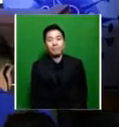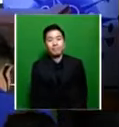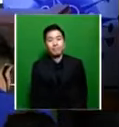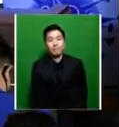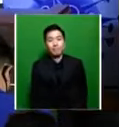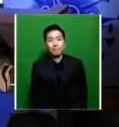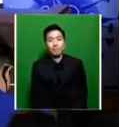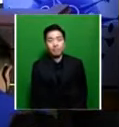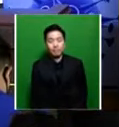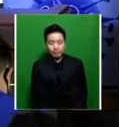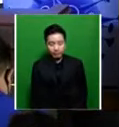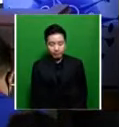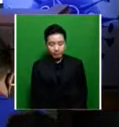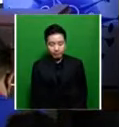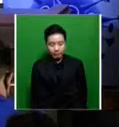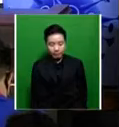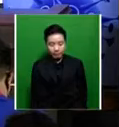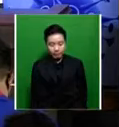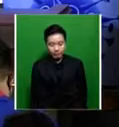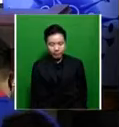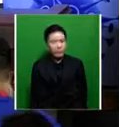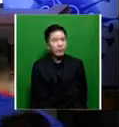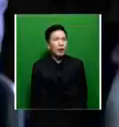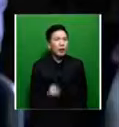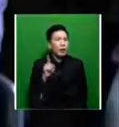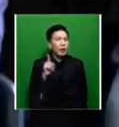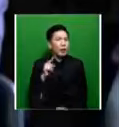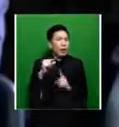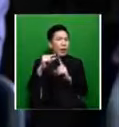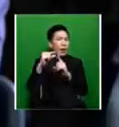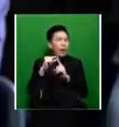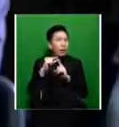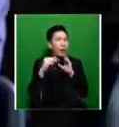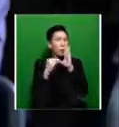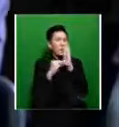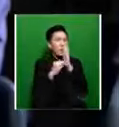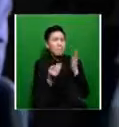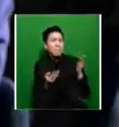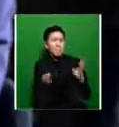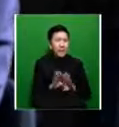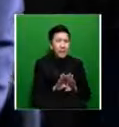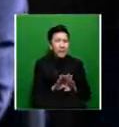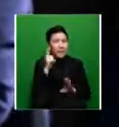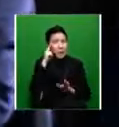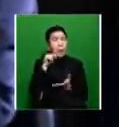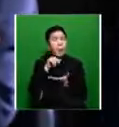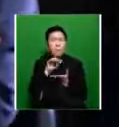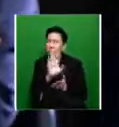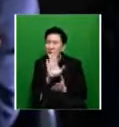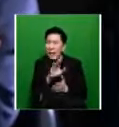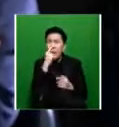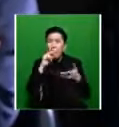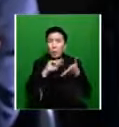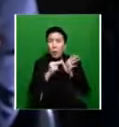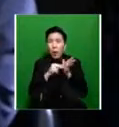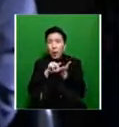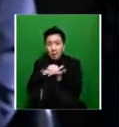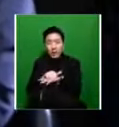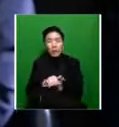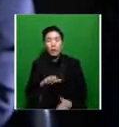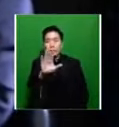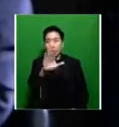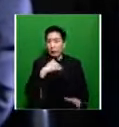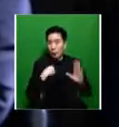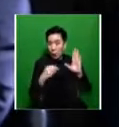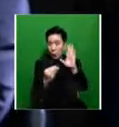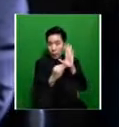ก่อให้เกิดความเข้าใจคลาดเคลื่อนท่านใช้คำว่าปิดกรุงเทพแต่จริงๆแล้วแค่ปิดการบริการบางส่วน เนี่ยผมไม่ได้ว่าปิดกรุงเ